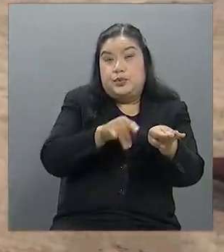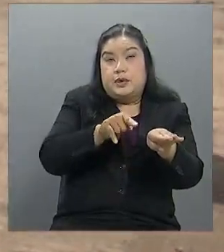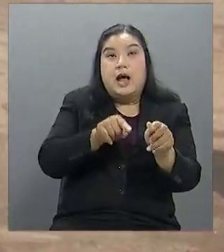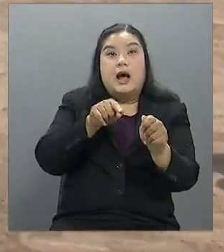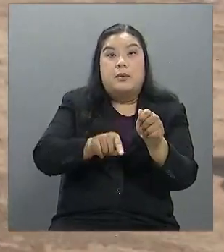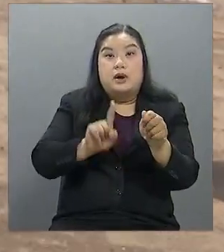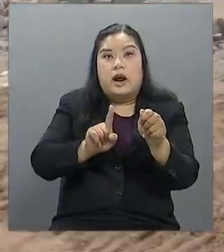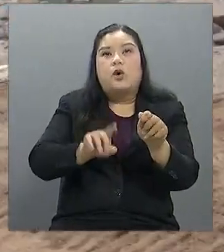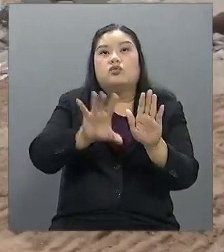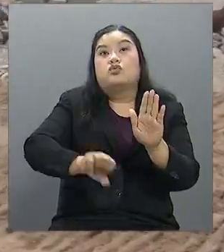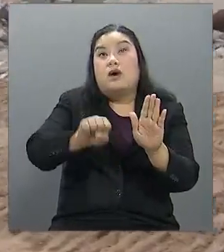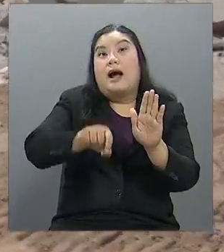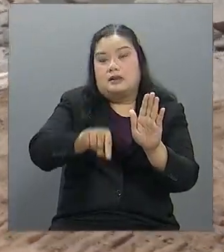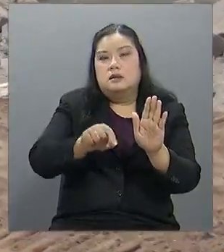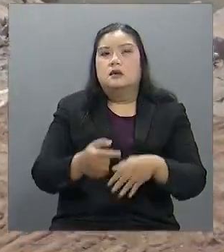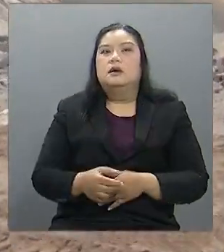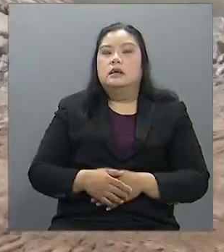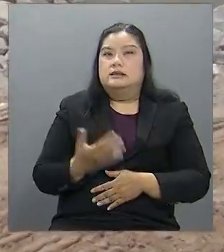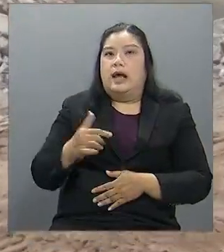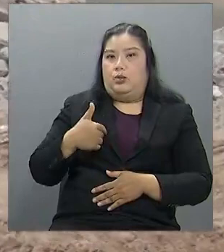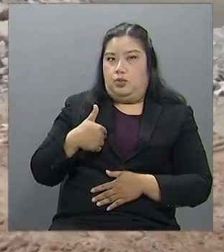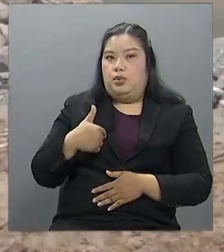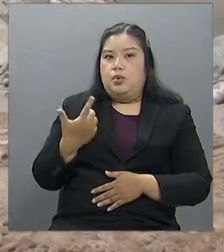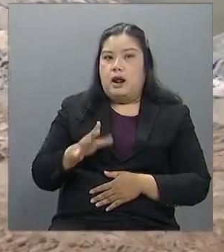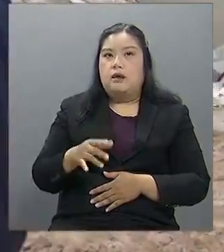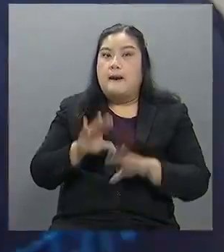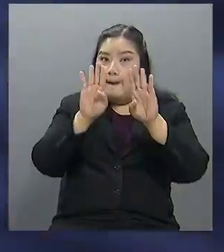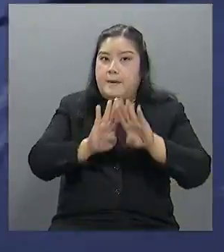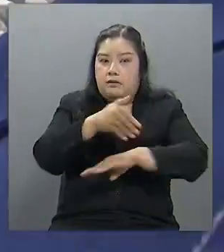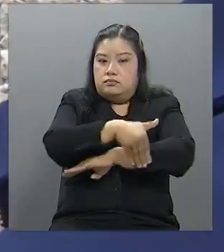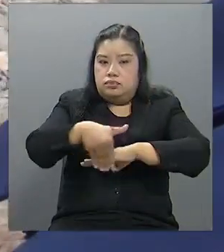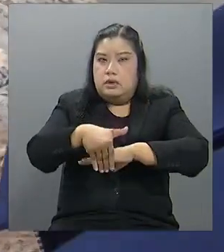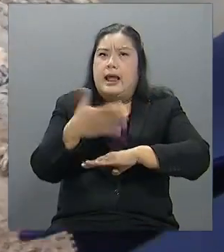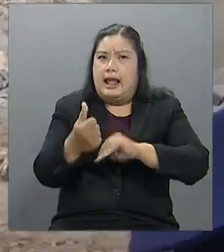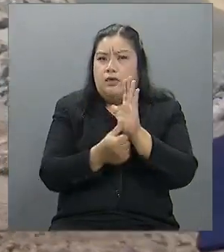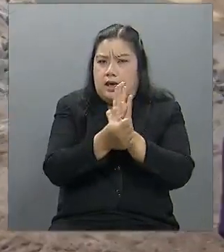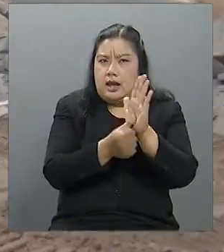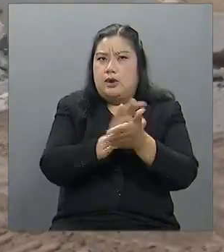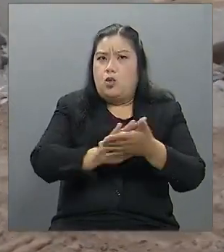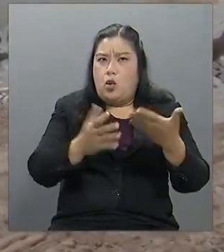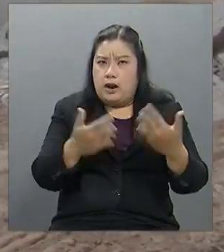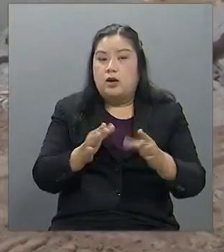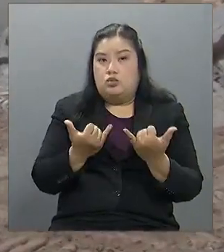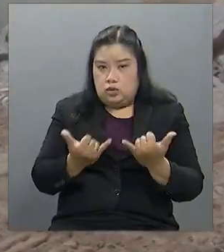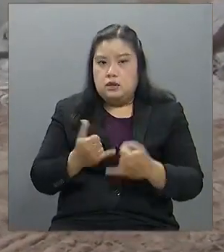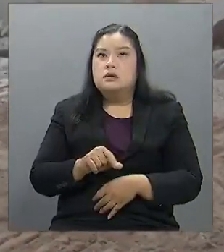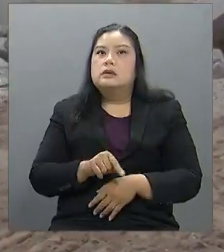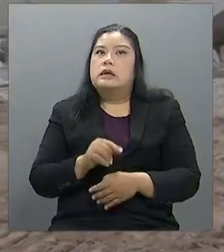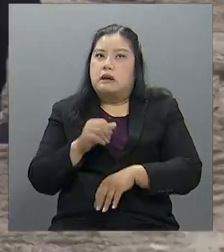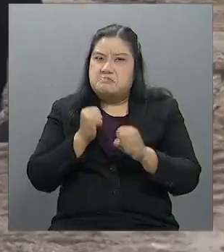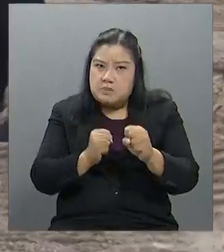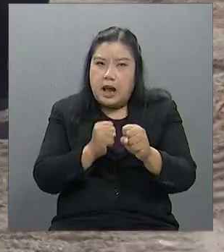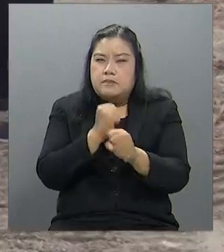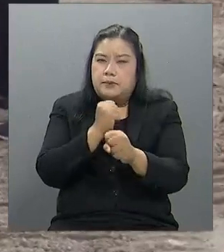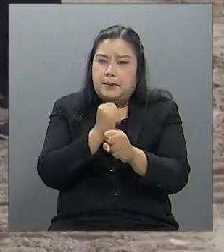ะทางกรมเนี่ยได้แก้ไขแบบเรียบร้อยหลังจากที่ผ่านมรสุมขณะนี้ก็เร่งรัดการก่อสร้างนะคะตอนนี้ก็เรียก